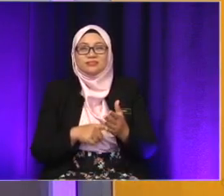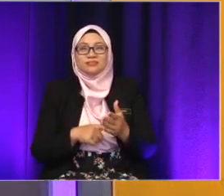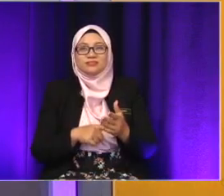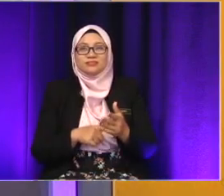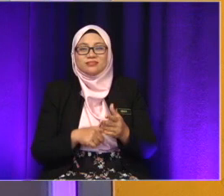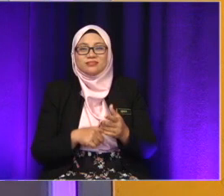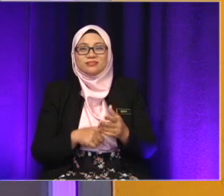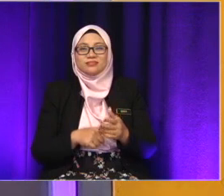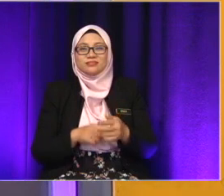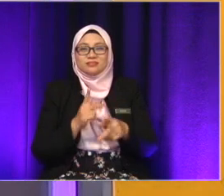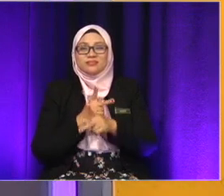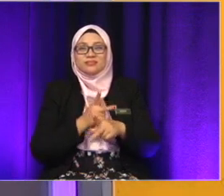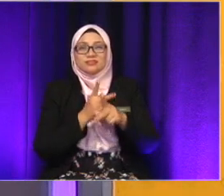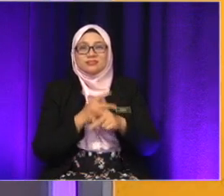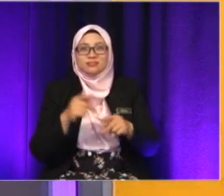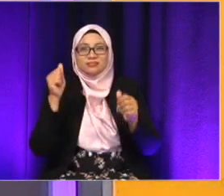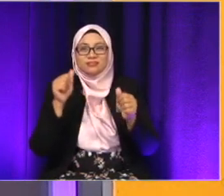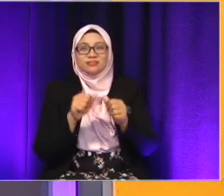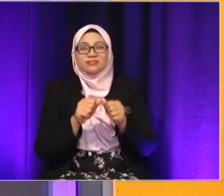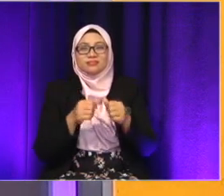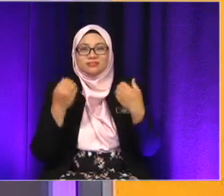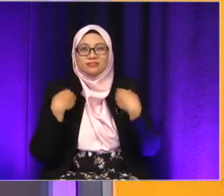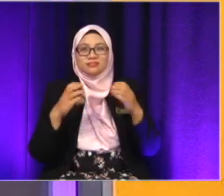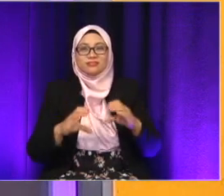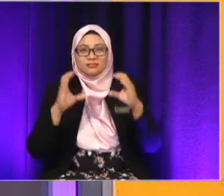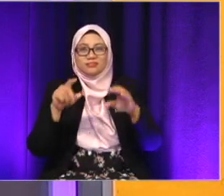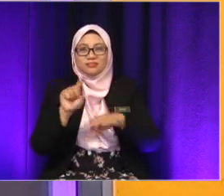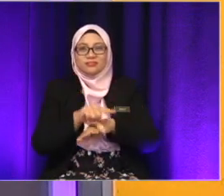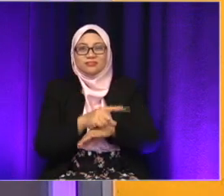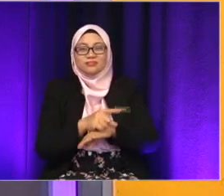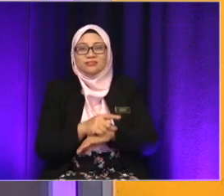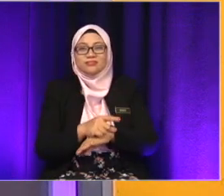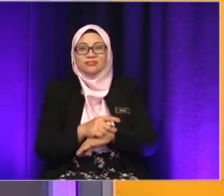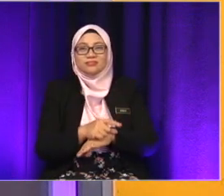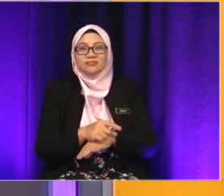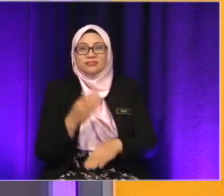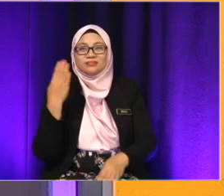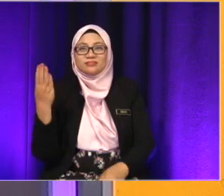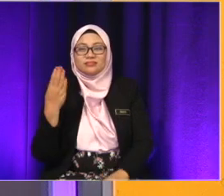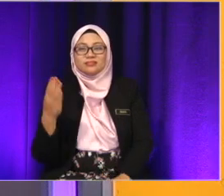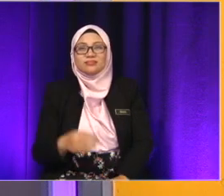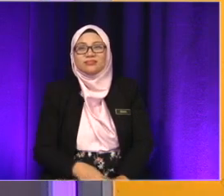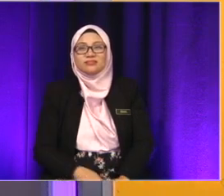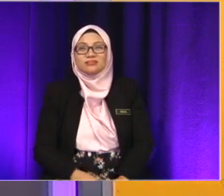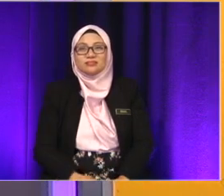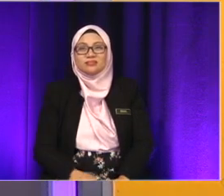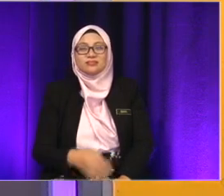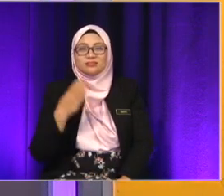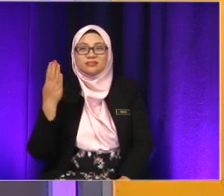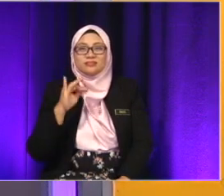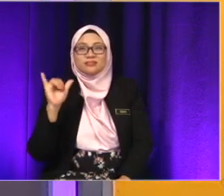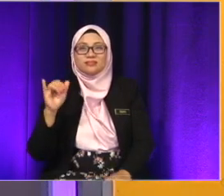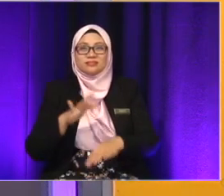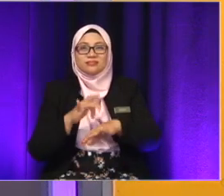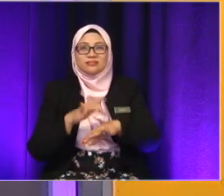injak kawalan berarah. Kalau kita tengok tu ada cara guna manual, kita tekan saja guna insani Sebenarnya manual biasa ni kita panggil insani